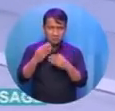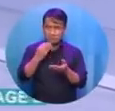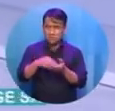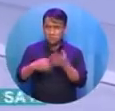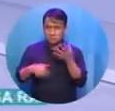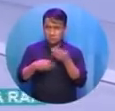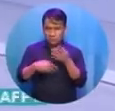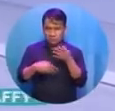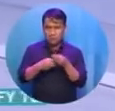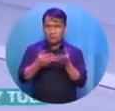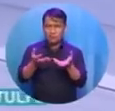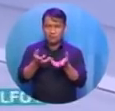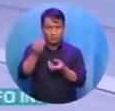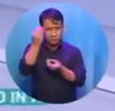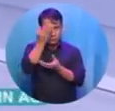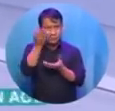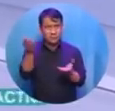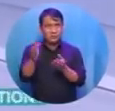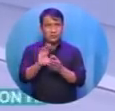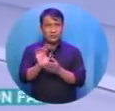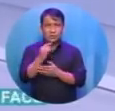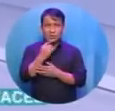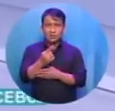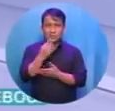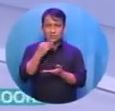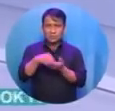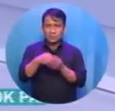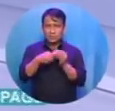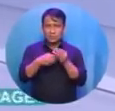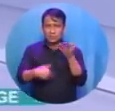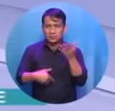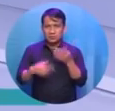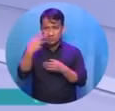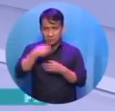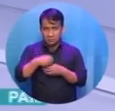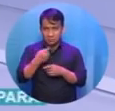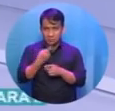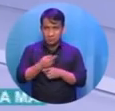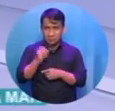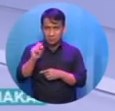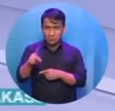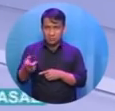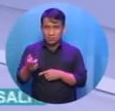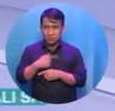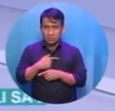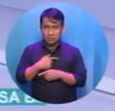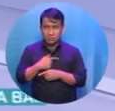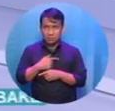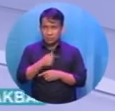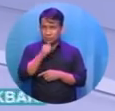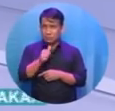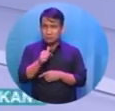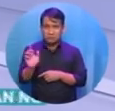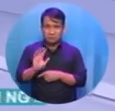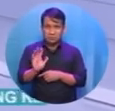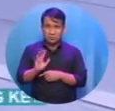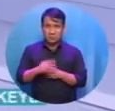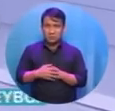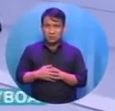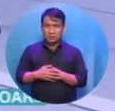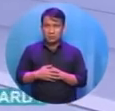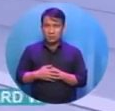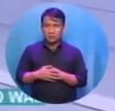gusto ko malaman kung ano mga sinasabi niyo. Ano mga sinasabi na message dito? Maganda ba? Baka hindi maganda. May mga basher dyan. Huwag natin